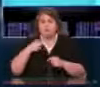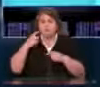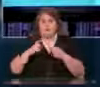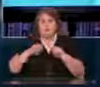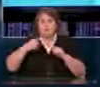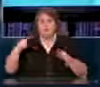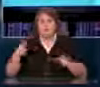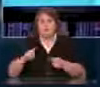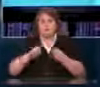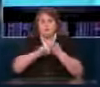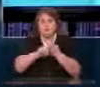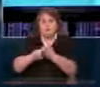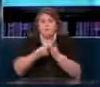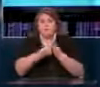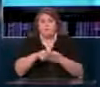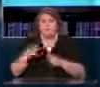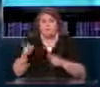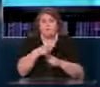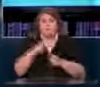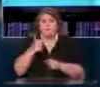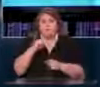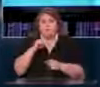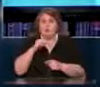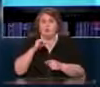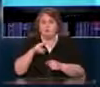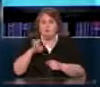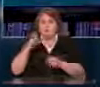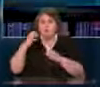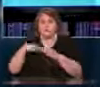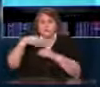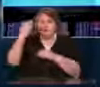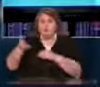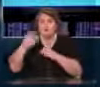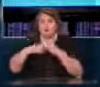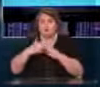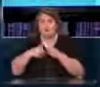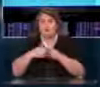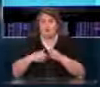процессе взаимодействия генотипа и внешней среды.